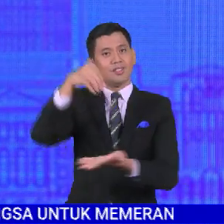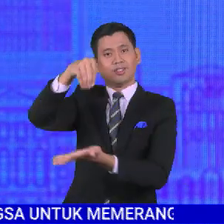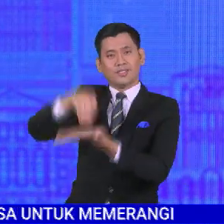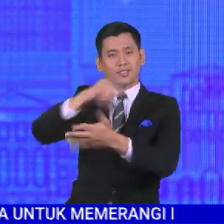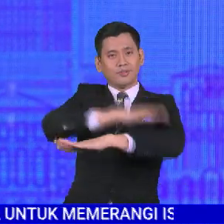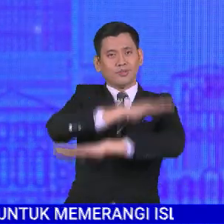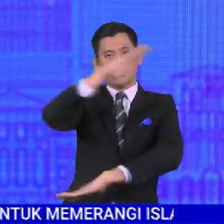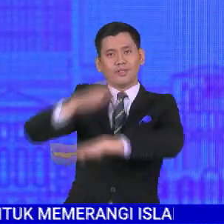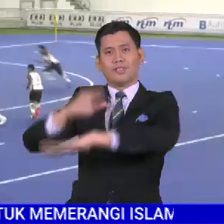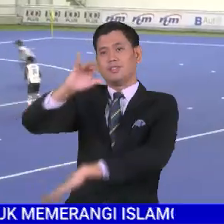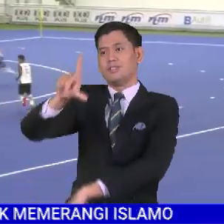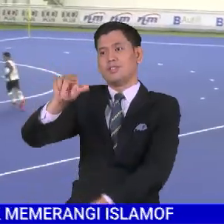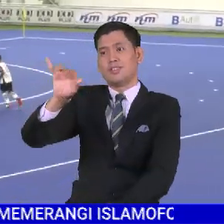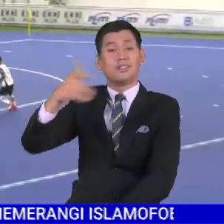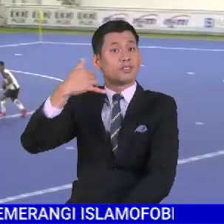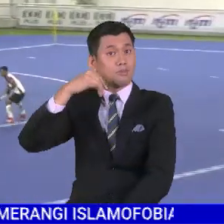semalam.